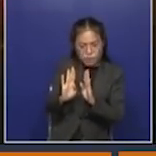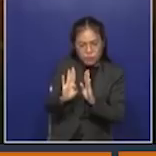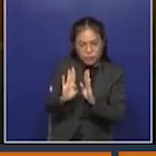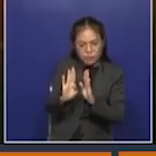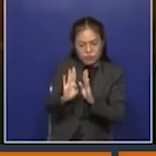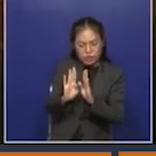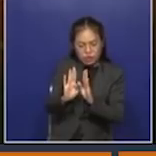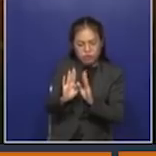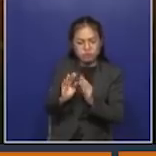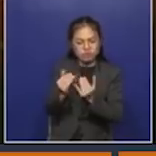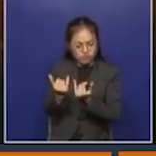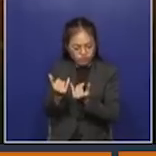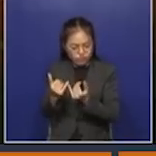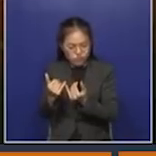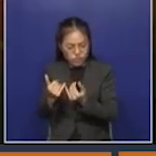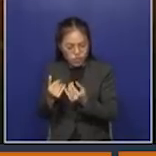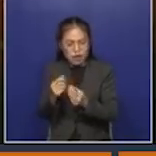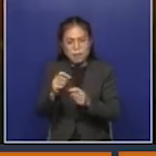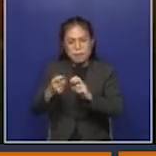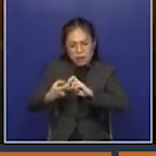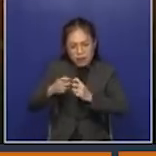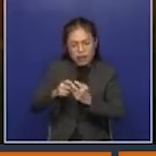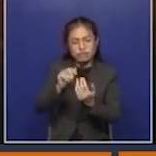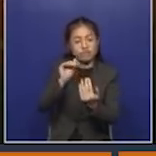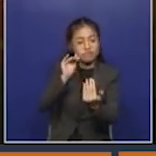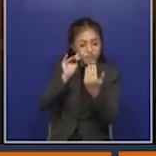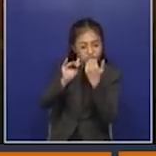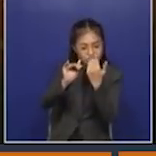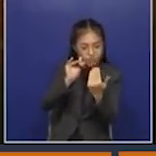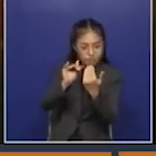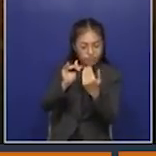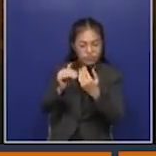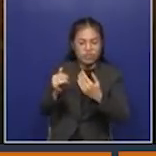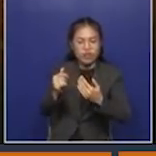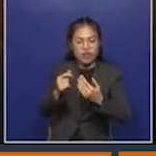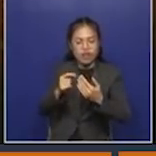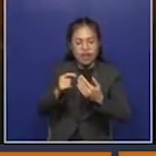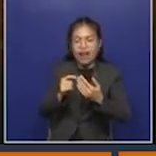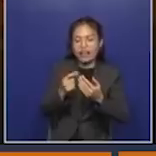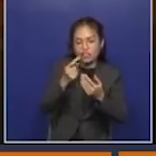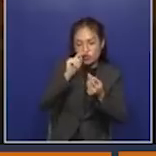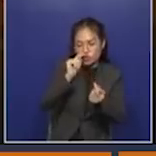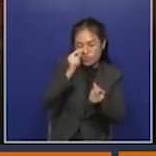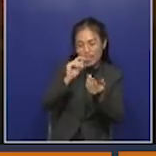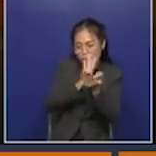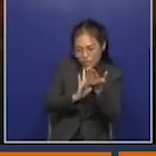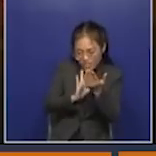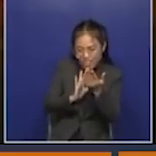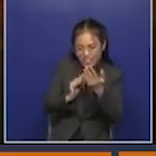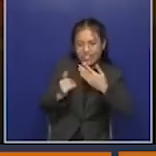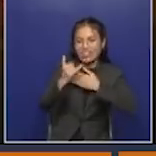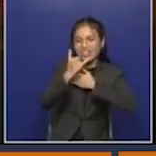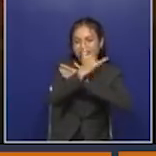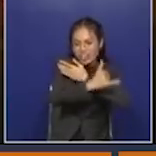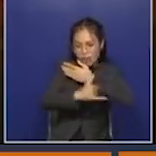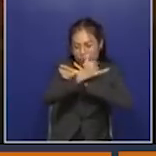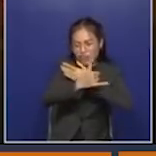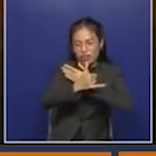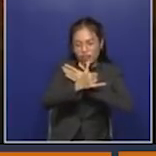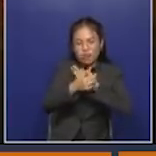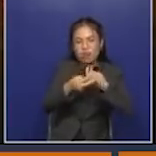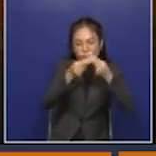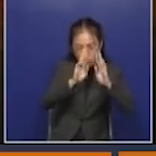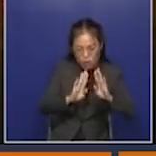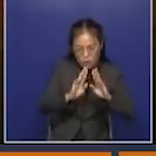สถานการณ์การเดินทางทั้งในประเทศและต่างประเทศก็มีการเปลี่ยนแปลงไปนะคะขอสมัยหน้าหันไปค่ะ